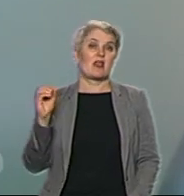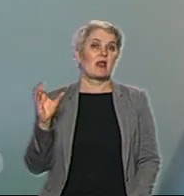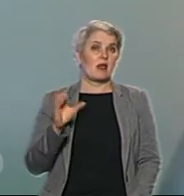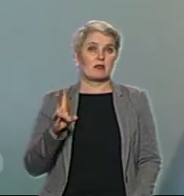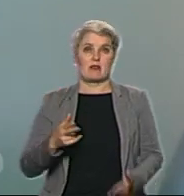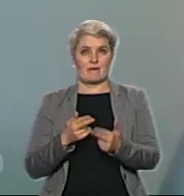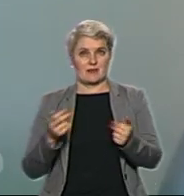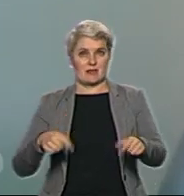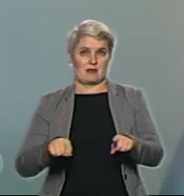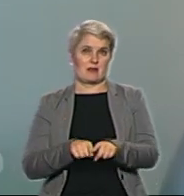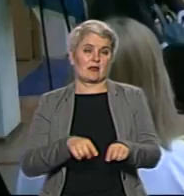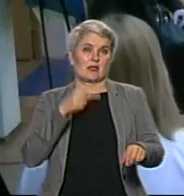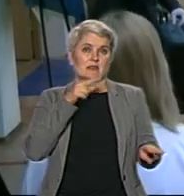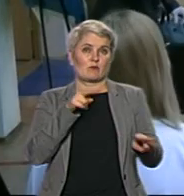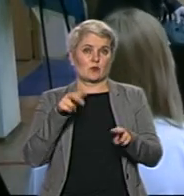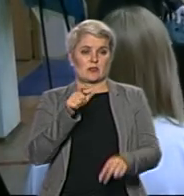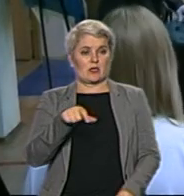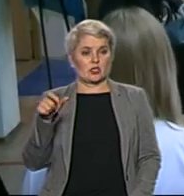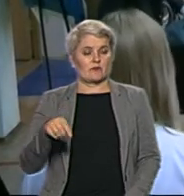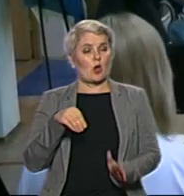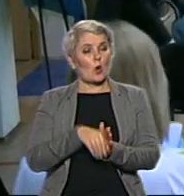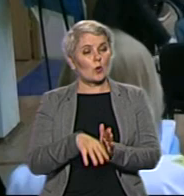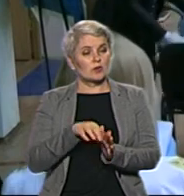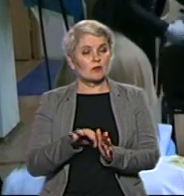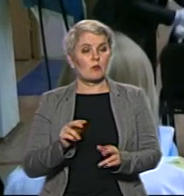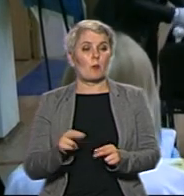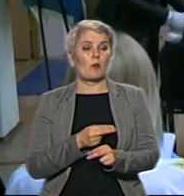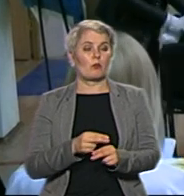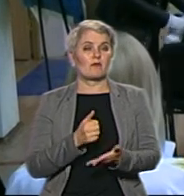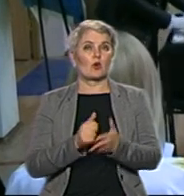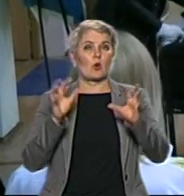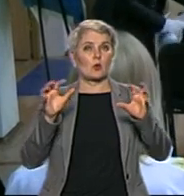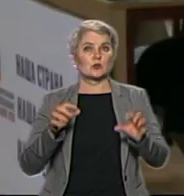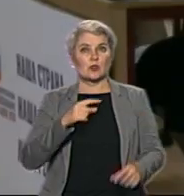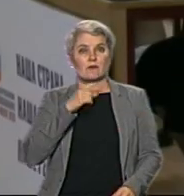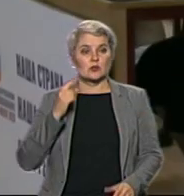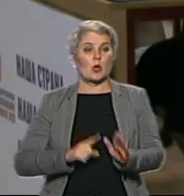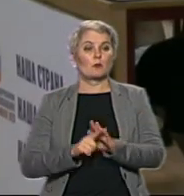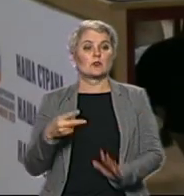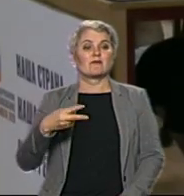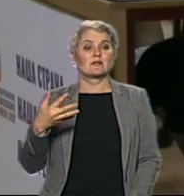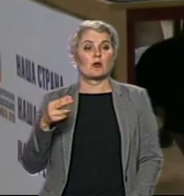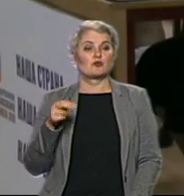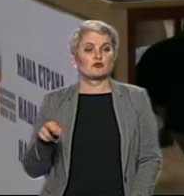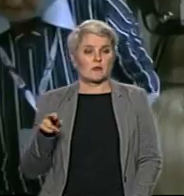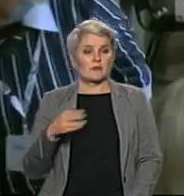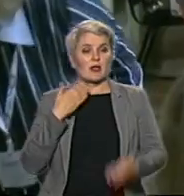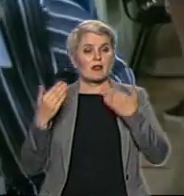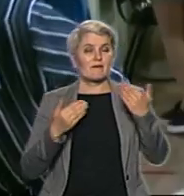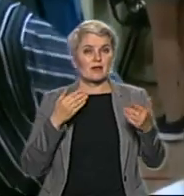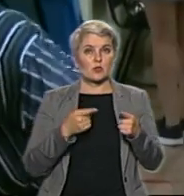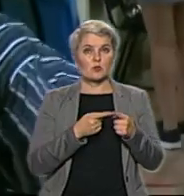не визнає так званих спостерігачів. Голосування щодо поправок до Конституції у Росії почалося 25 червня. Референдум